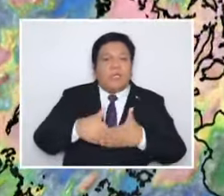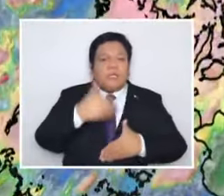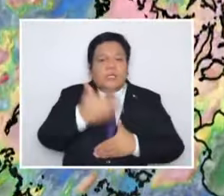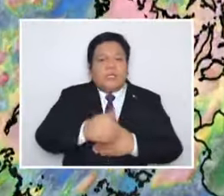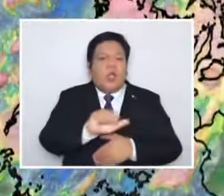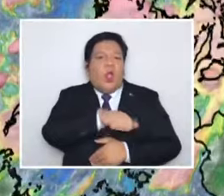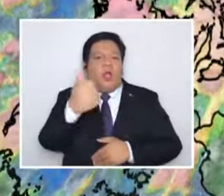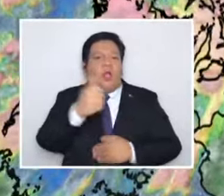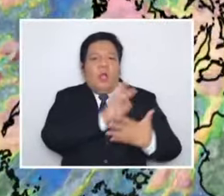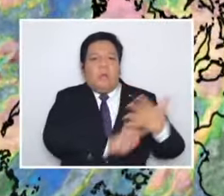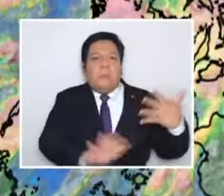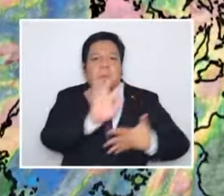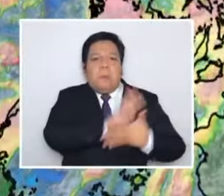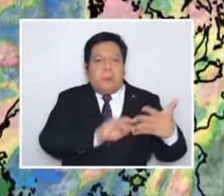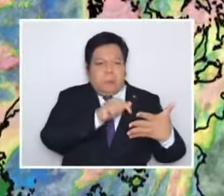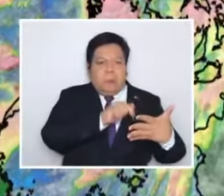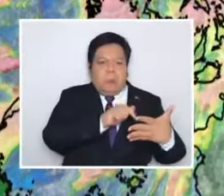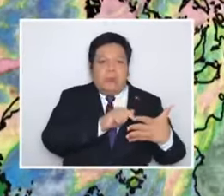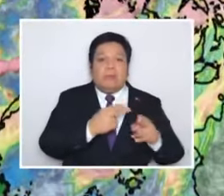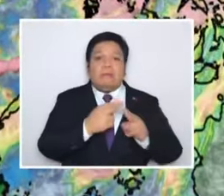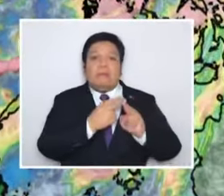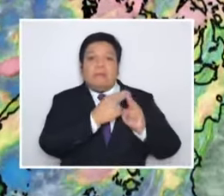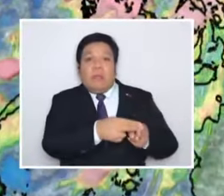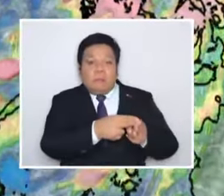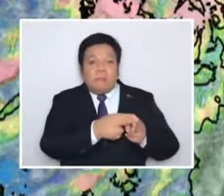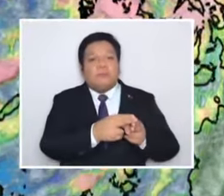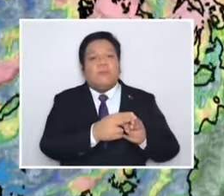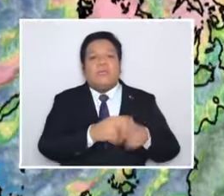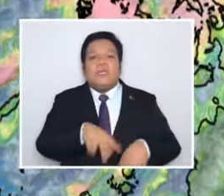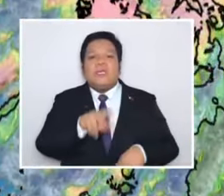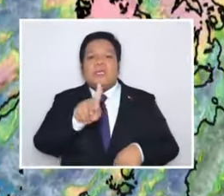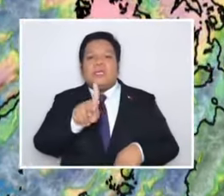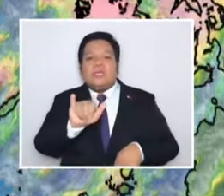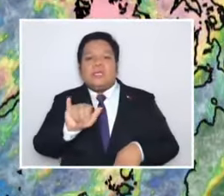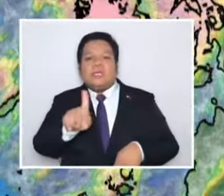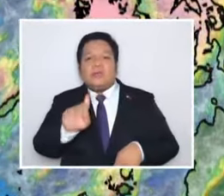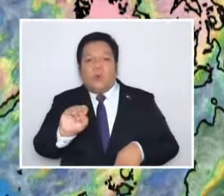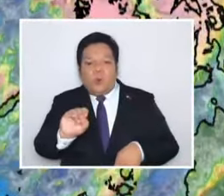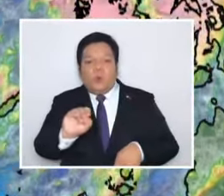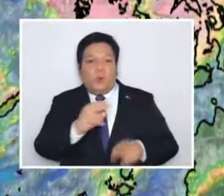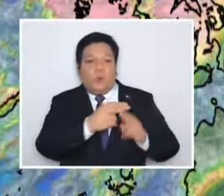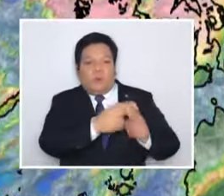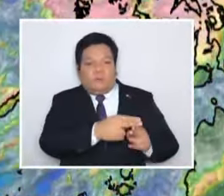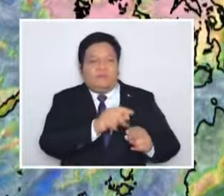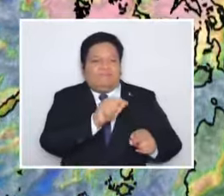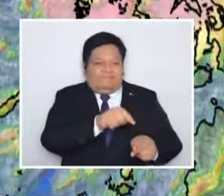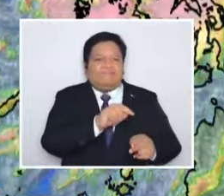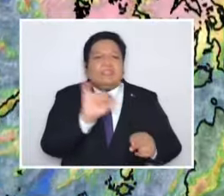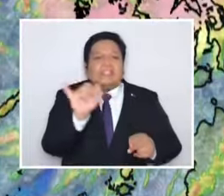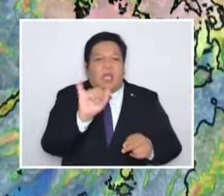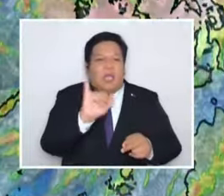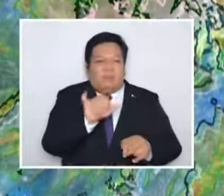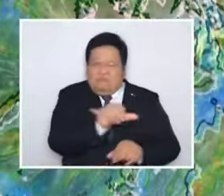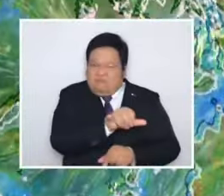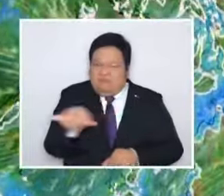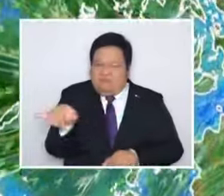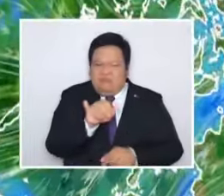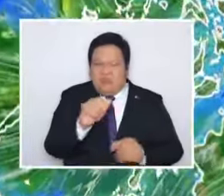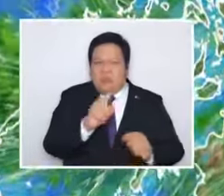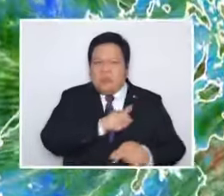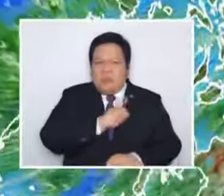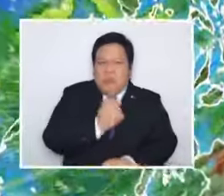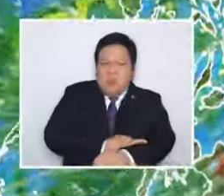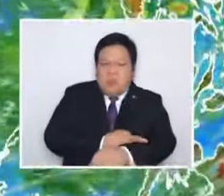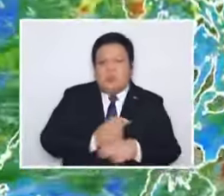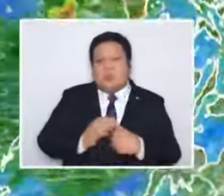5:30 ng hapon. Pinangalanan itong Bagyong Kiko. Isa rin itong severe tropical storm. Sa forecast ng The Weather Company,